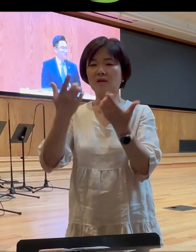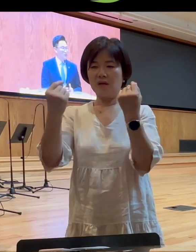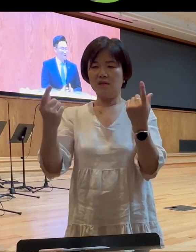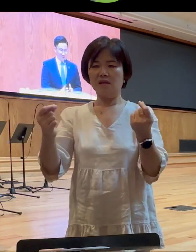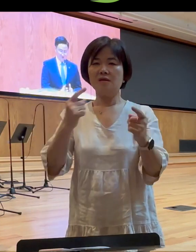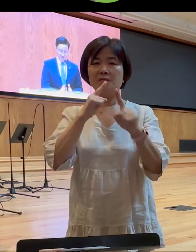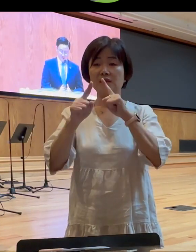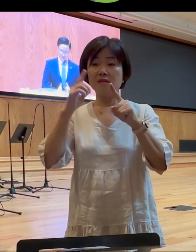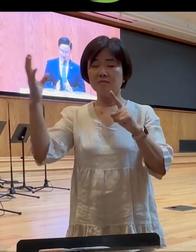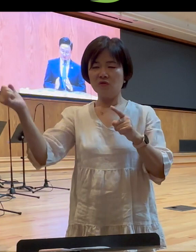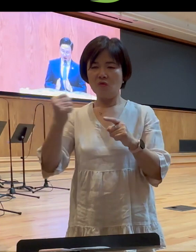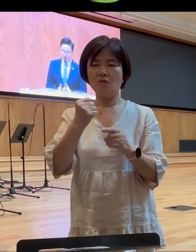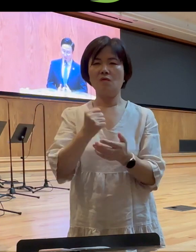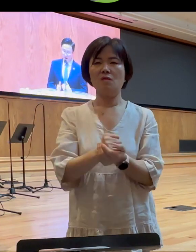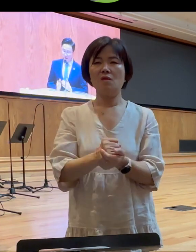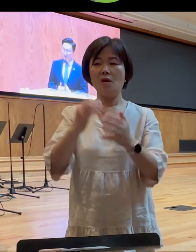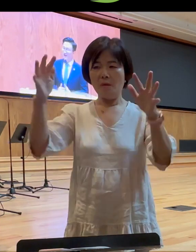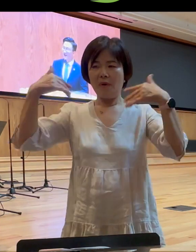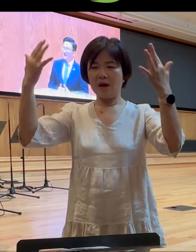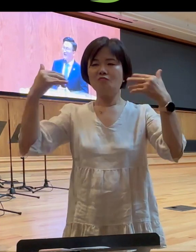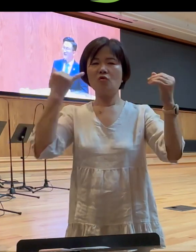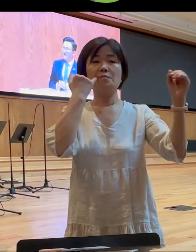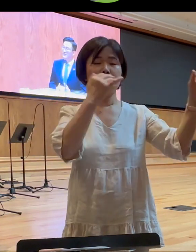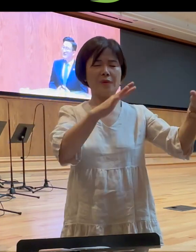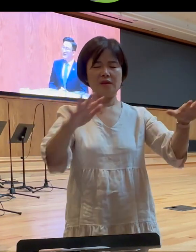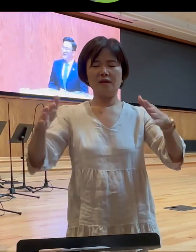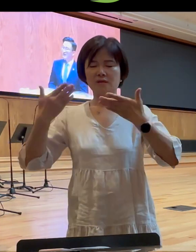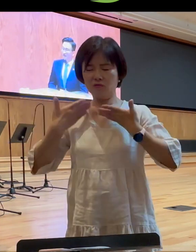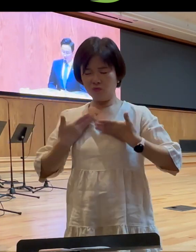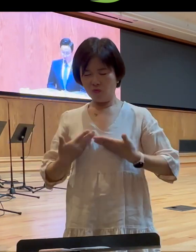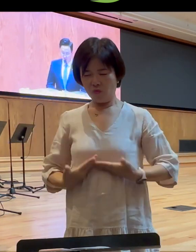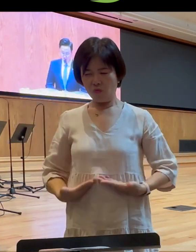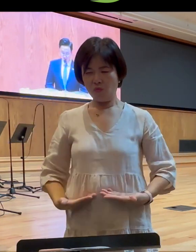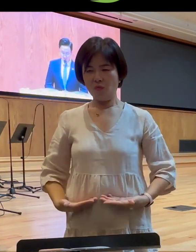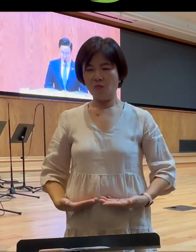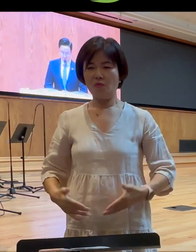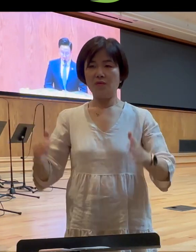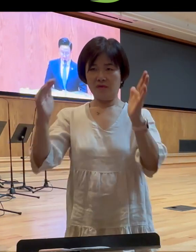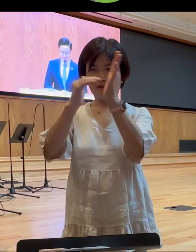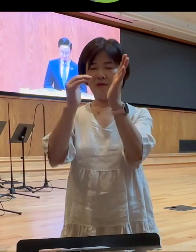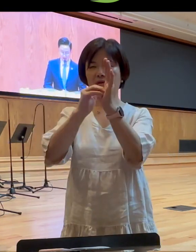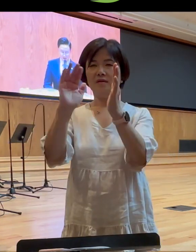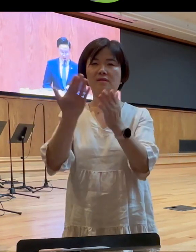말씀으로 바람과 바다가 잔잔하게 되었습니다.